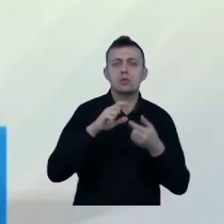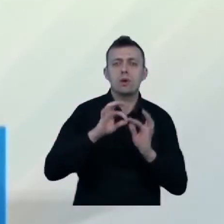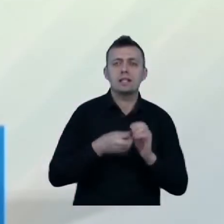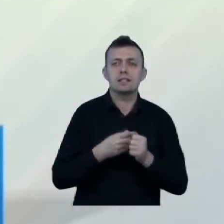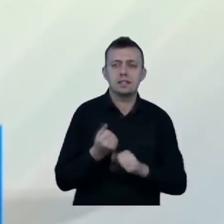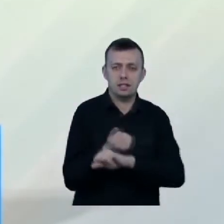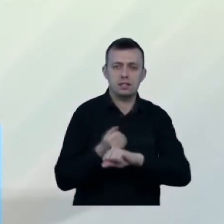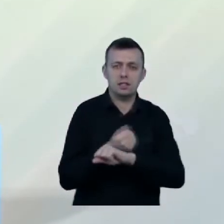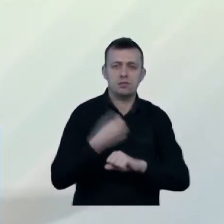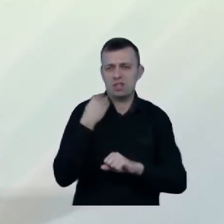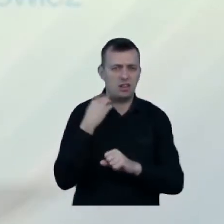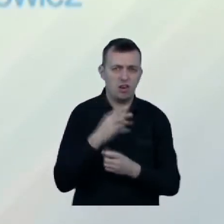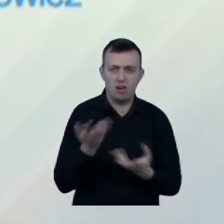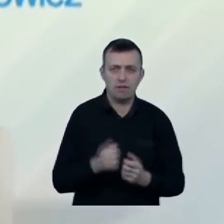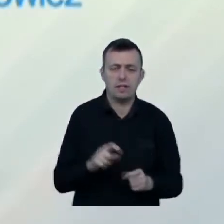alkoholowe.